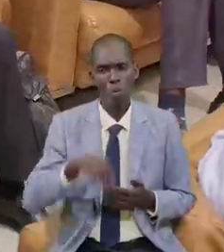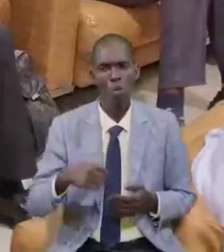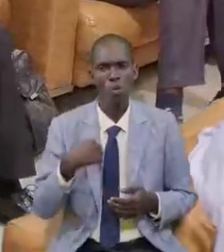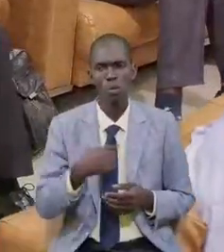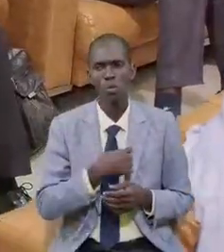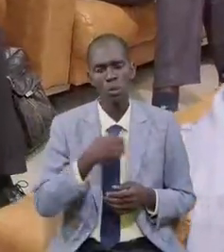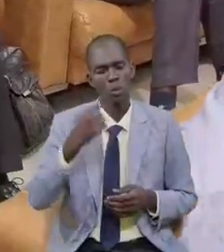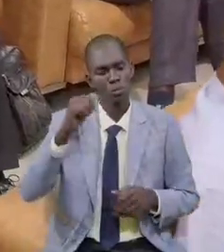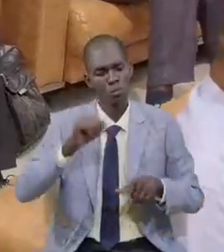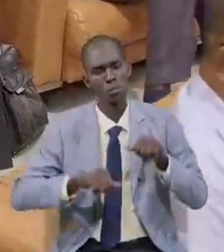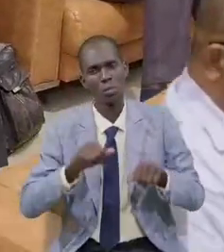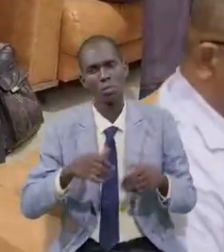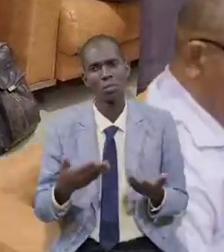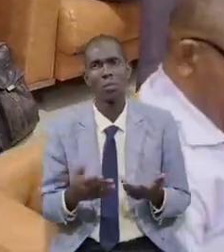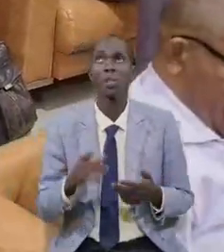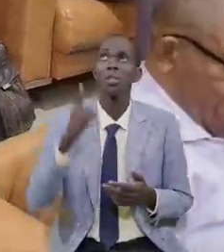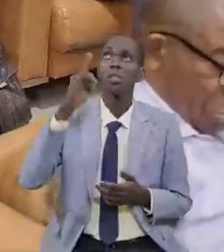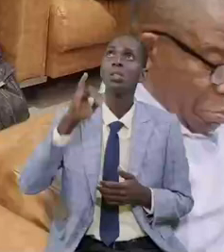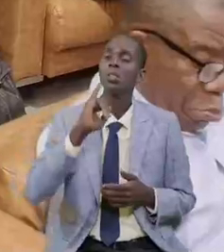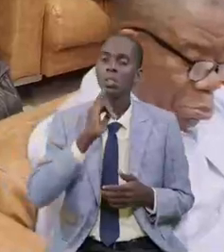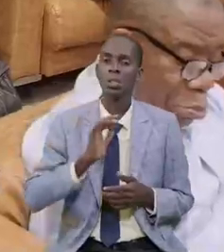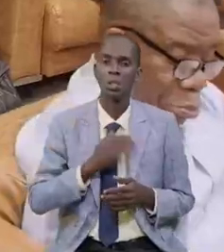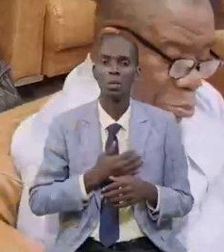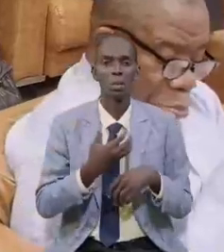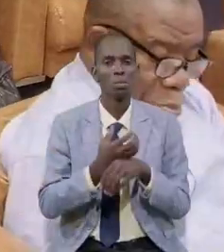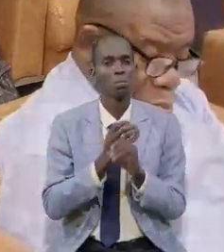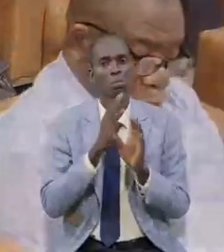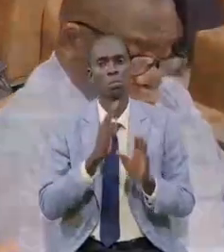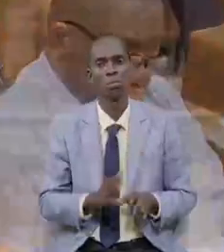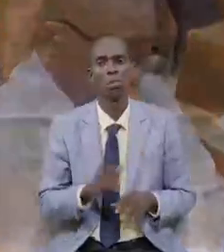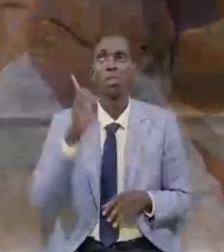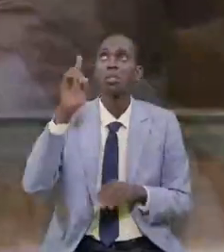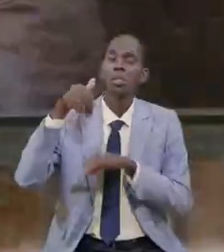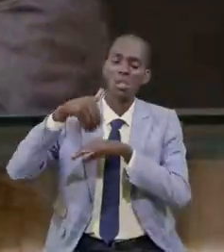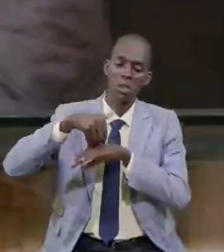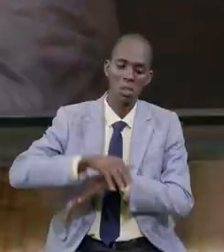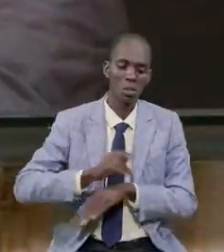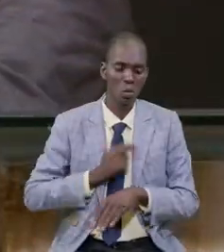un esprit douteux. Il est notre créateur.